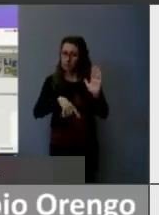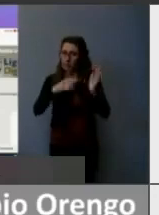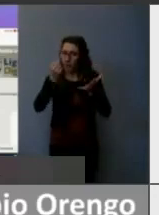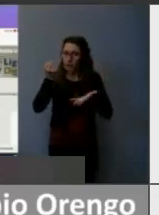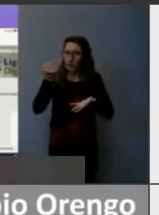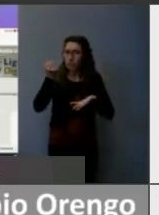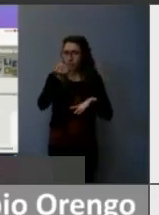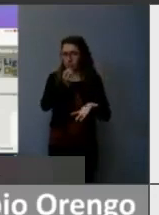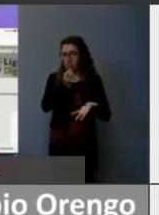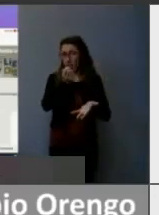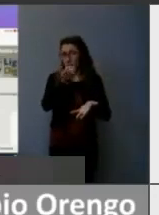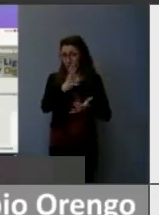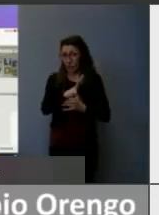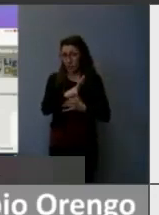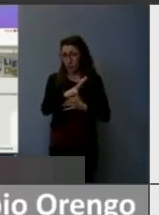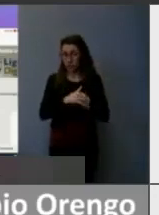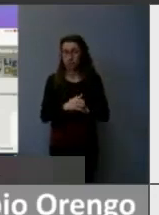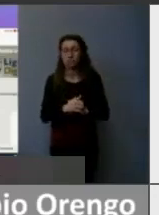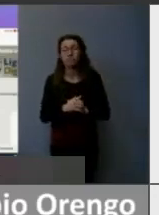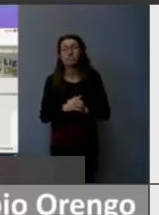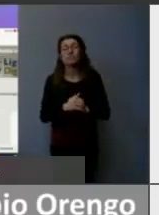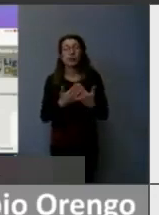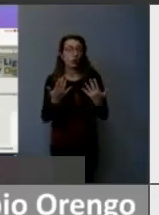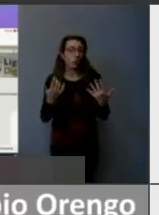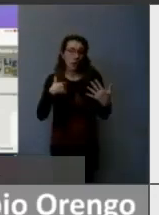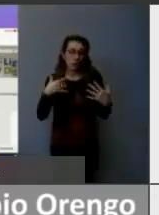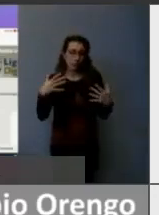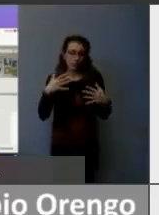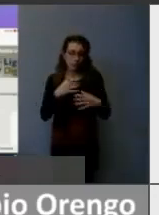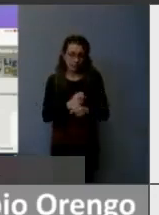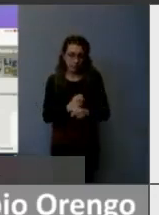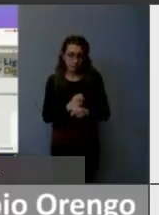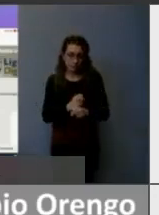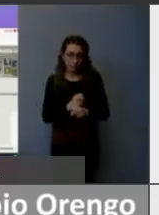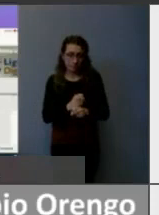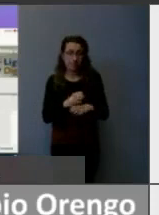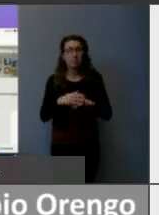Per cui concludendo, e mi rivolgo a lei,